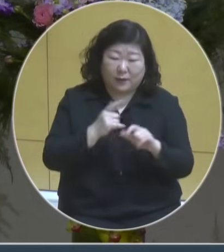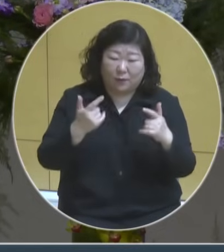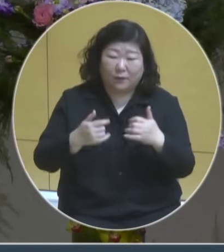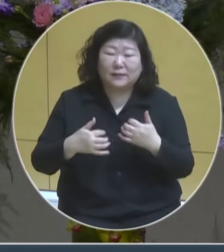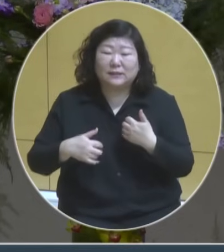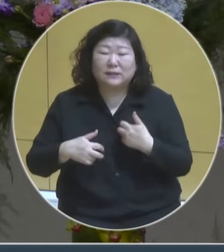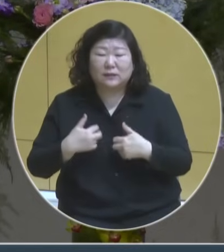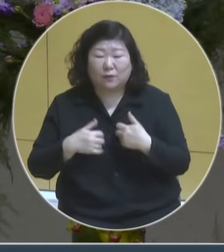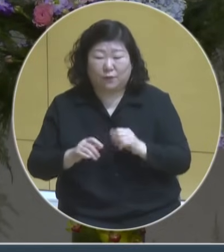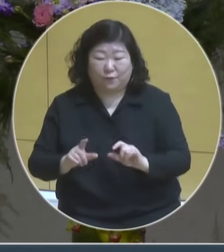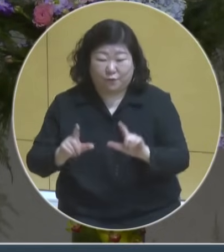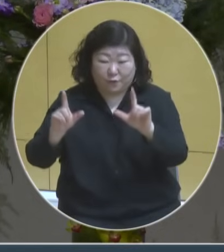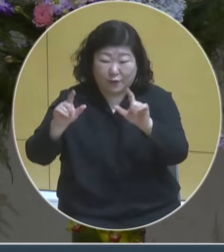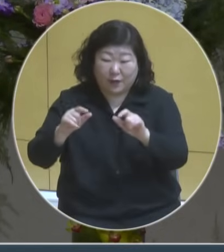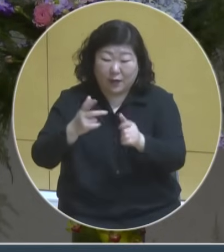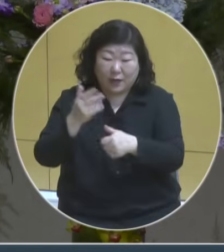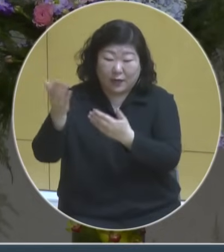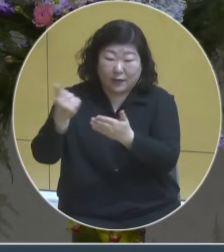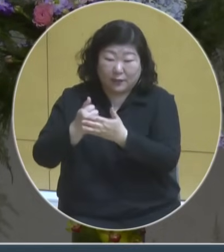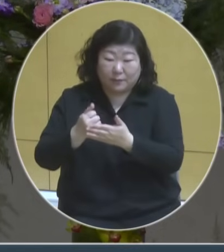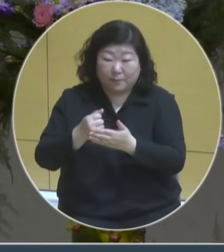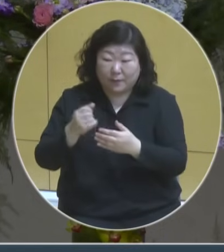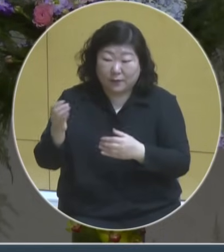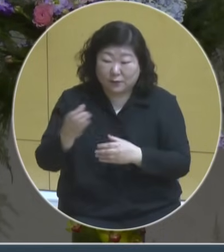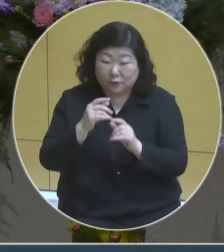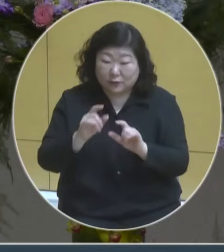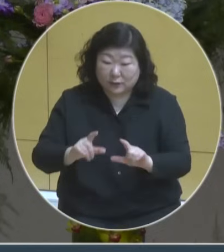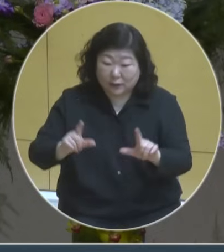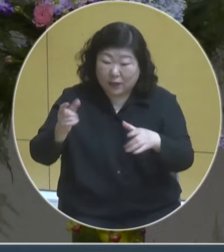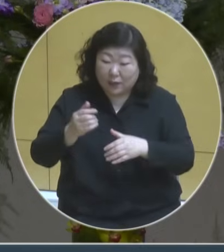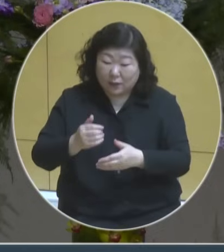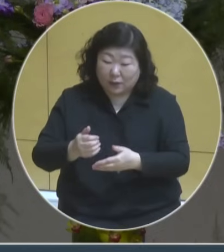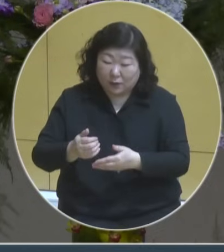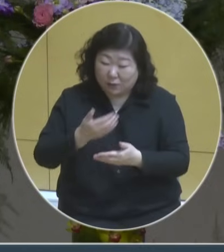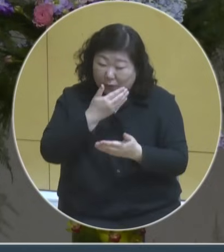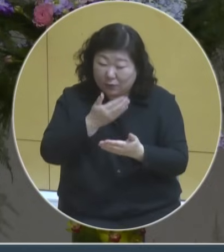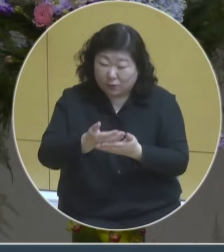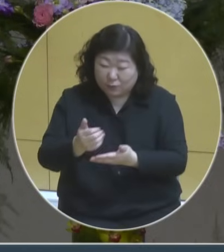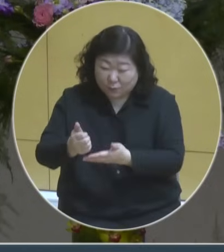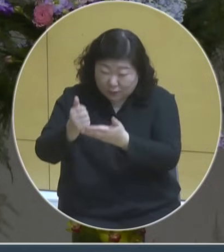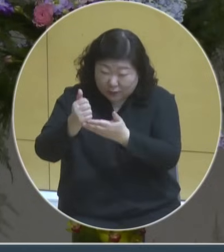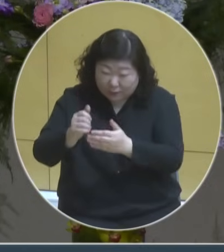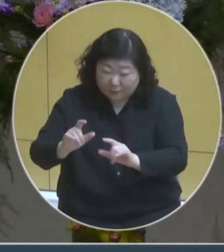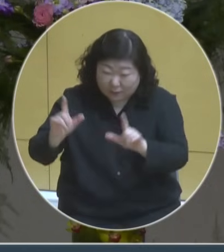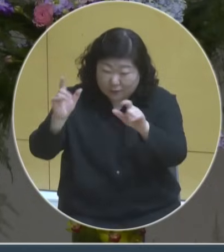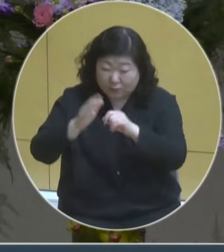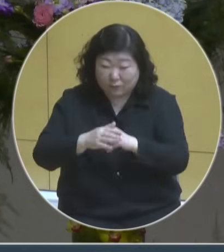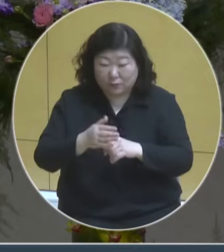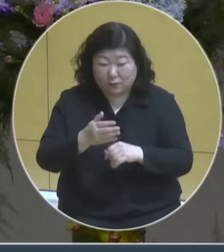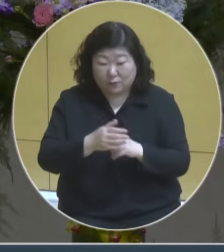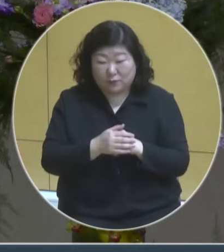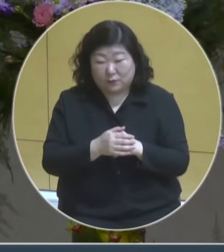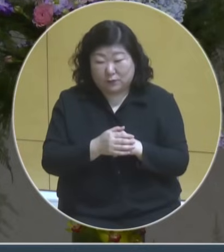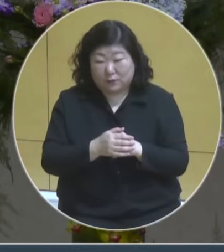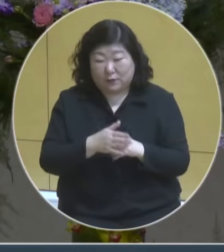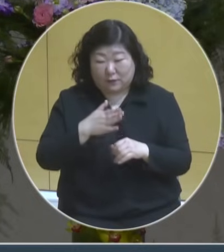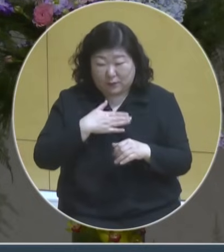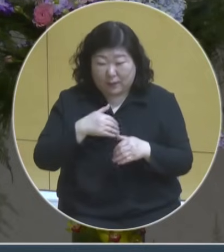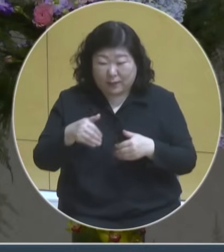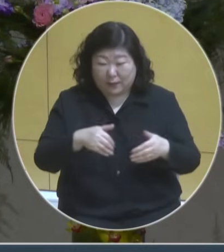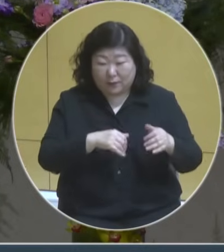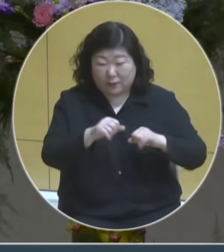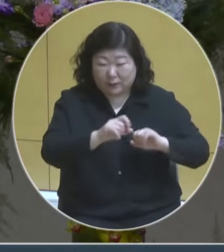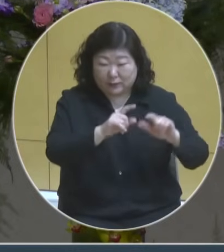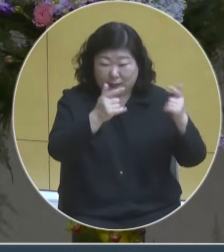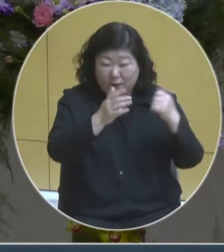날이라 여호와의 성일을 존귀한 날이라 하여이를 존귀하게 여기고 내 길로 행하지 아니하며 내 오락을 구하지 아니하며